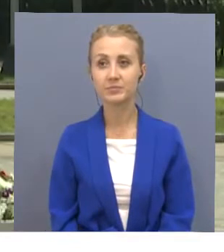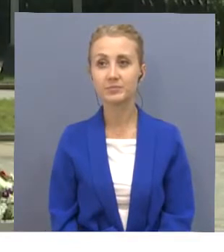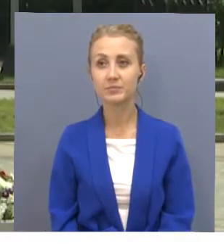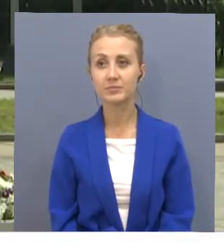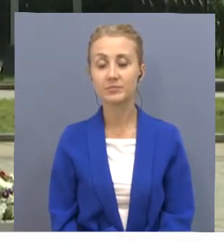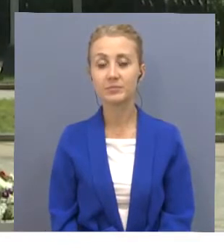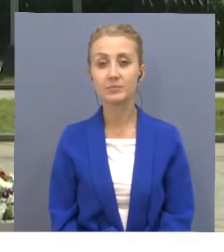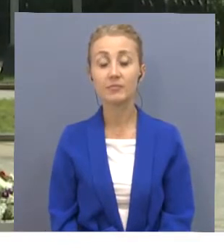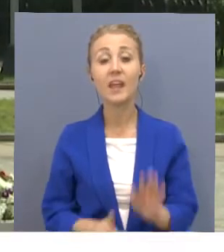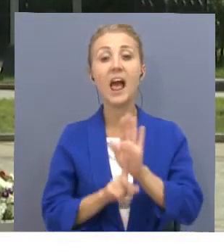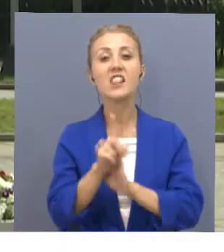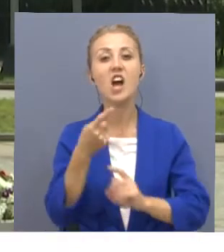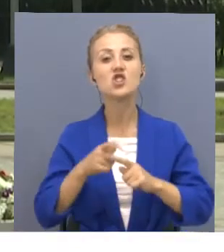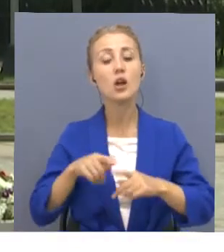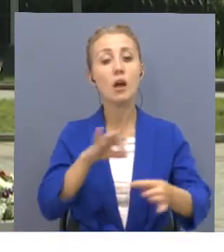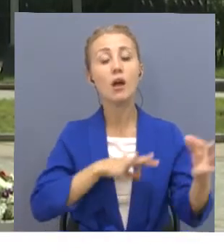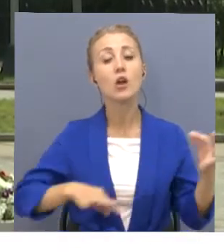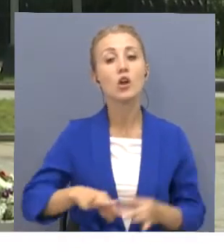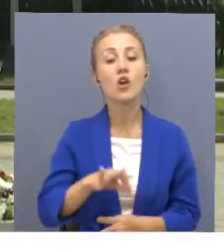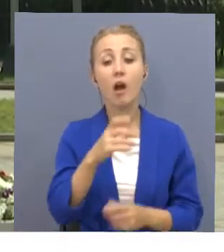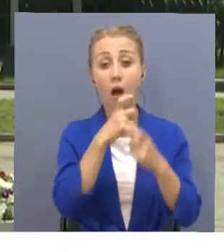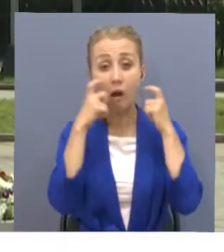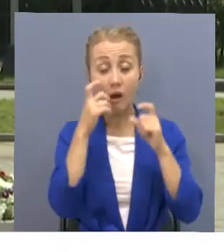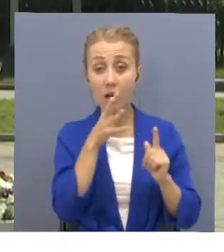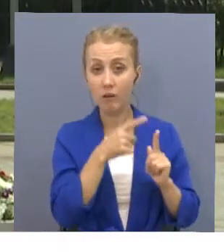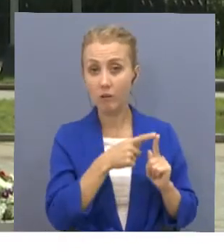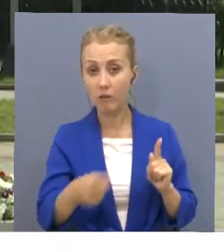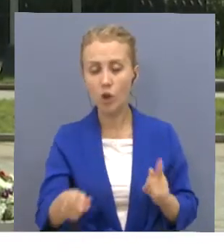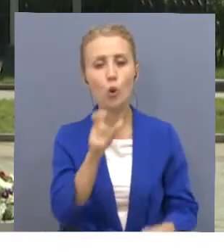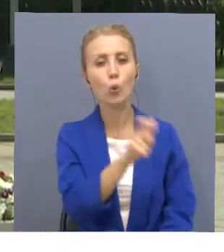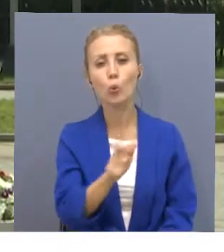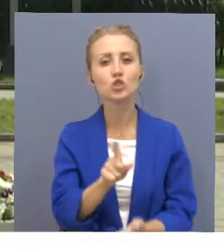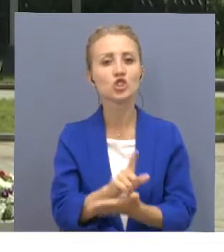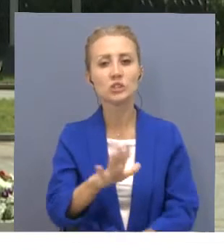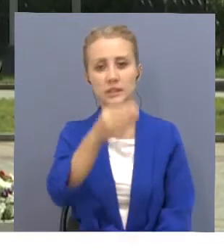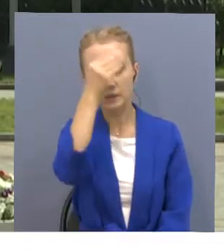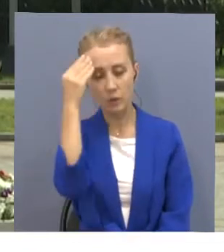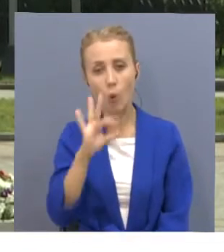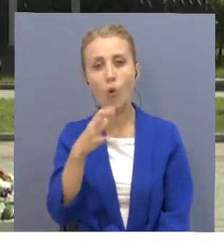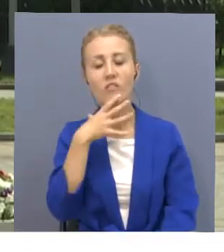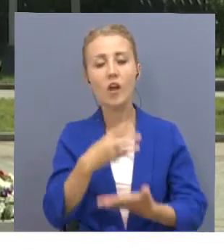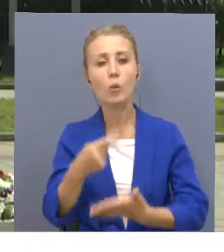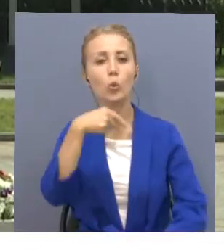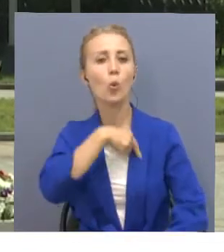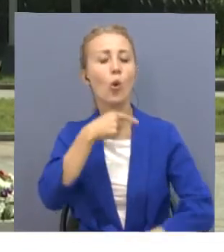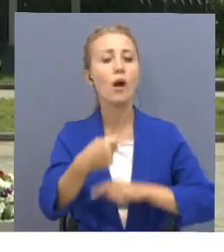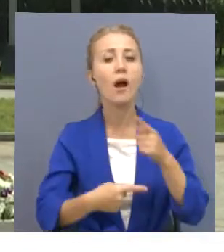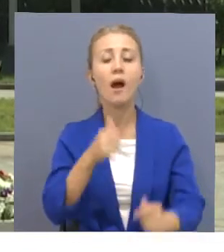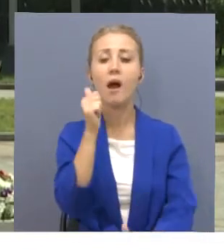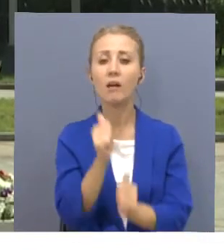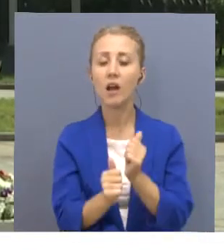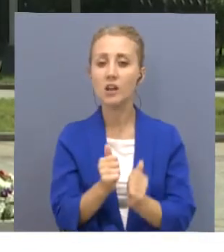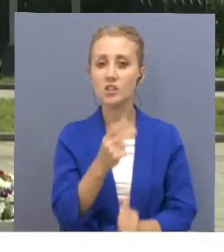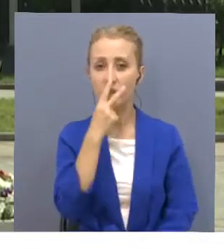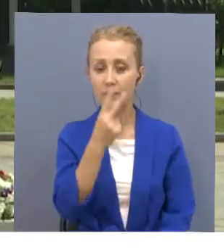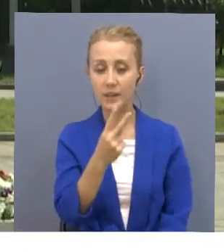Повод запуска этого проекта в том, что даже во время карантина люди не должны забывать о своем духовном наследии. Каждое видео длится по 10